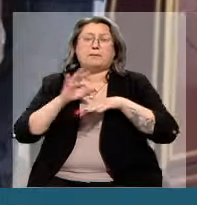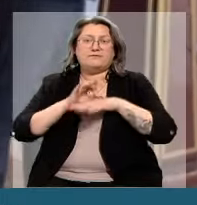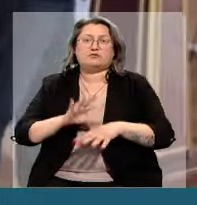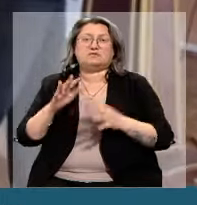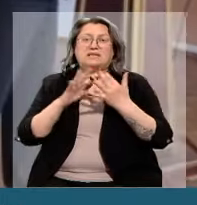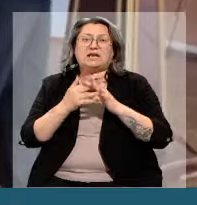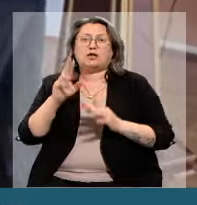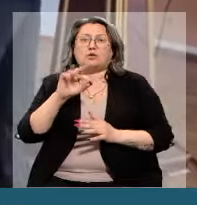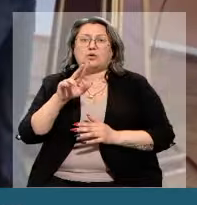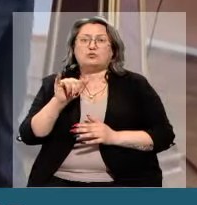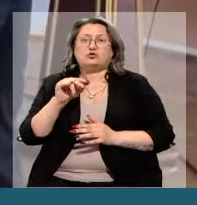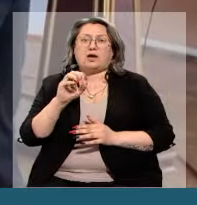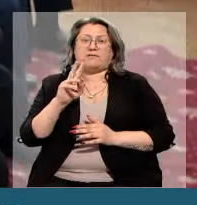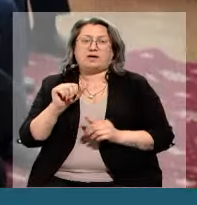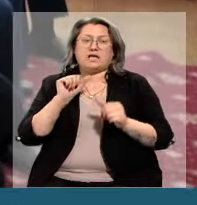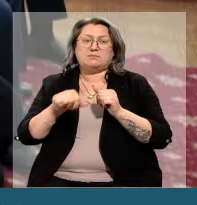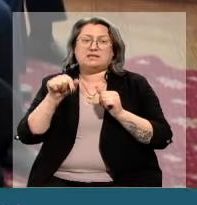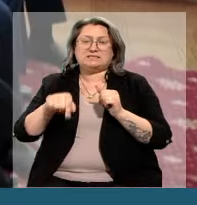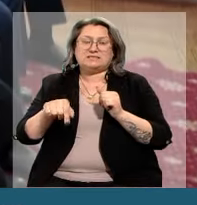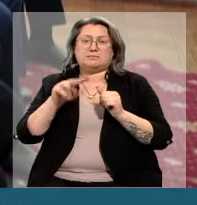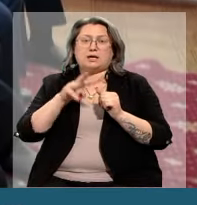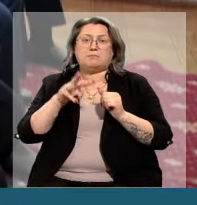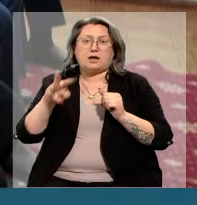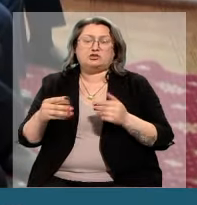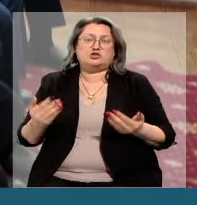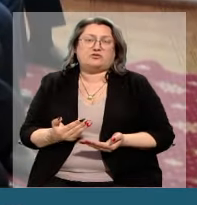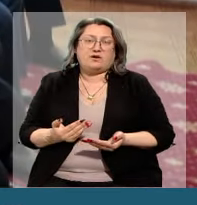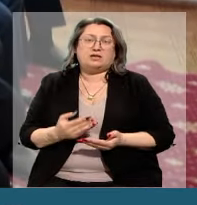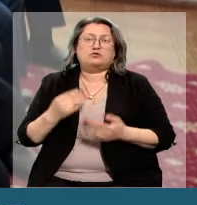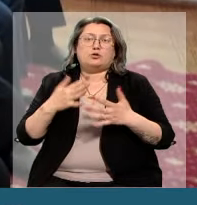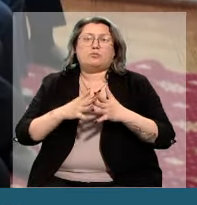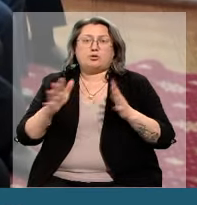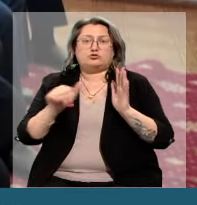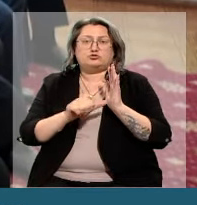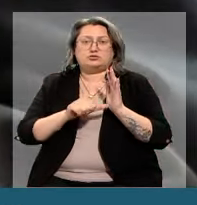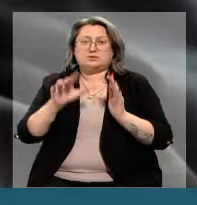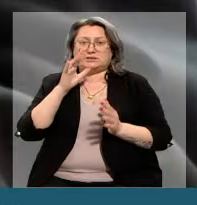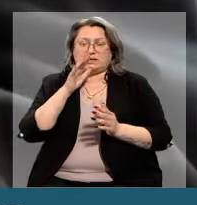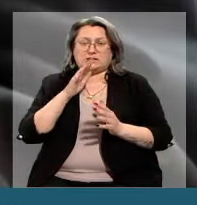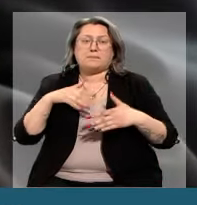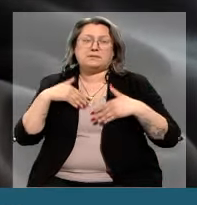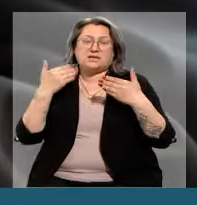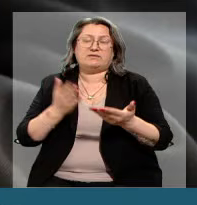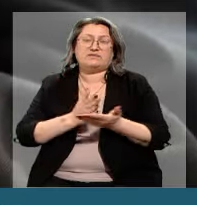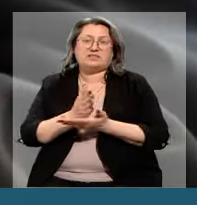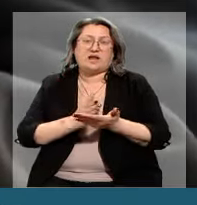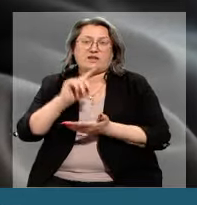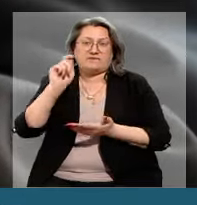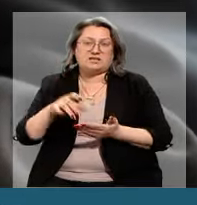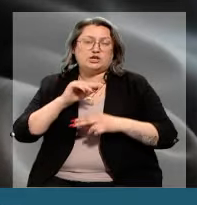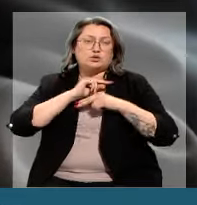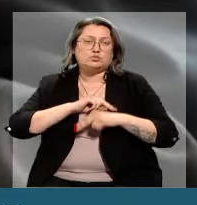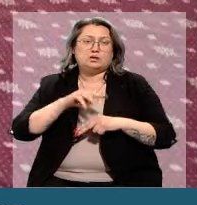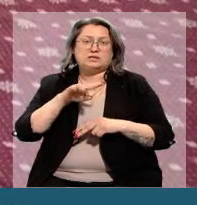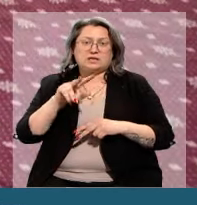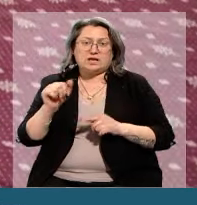селе Докучаевка. Ведь именно здесь Михаил Михайлович проживает уже более 60 лет. Поздравить ветеранов войны и